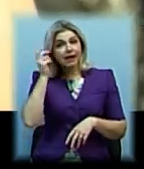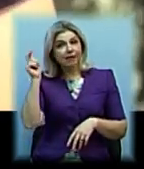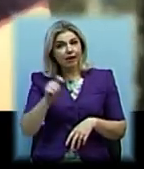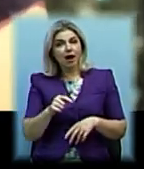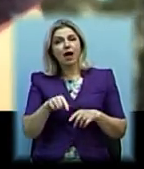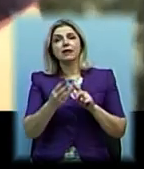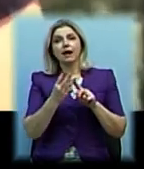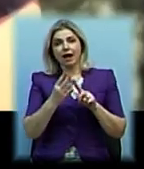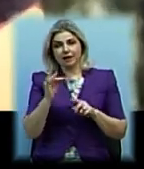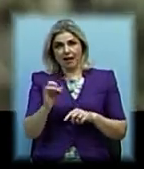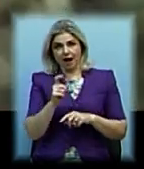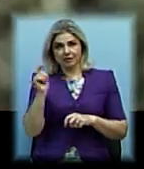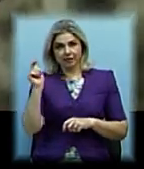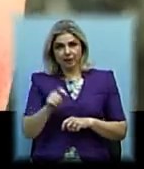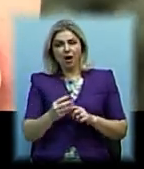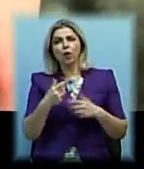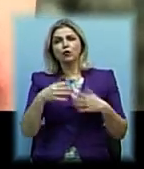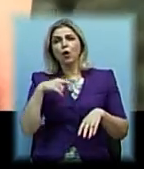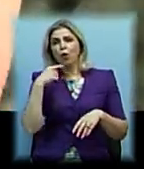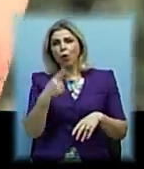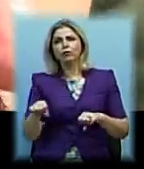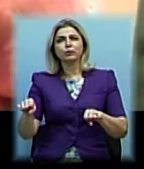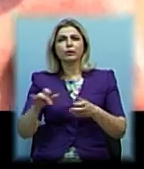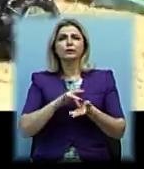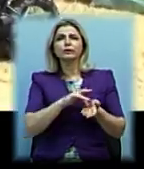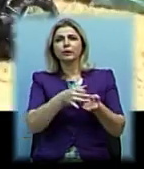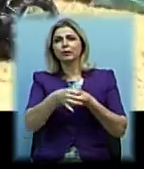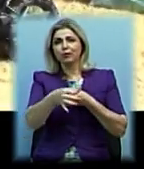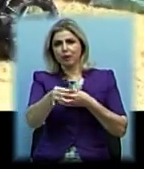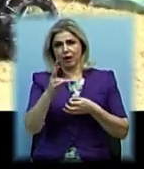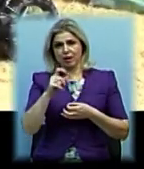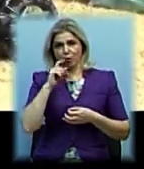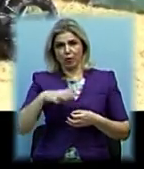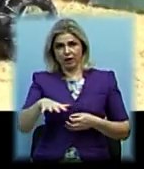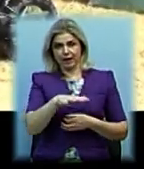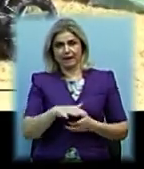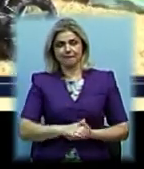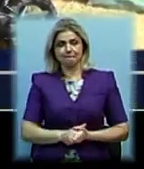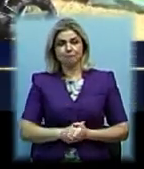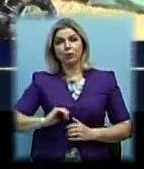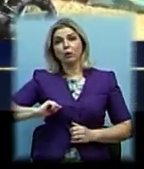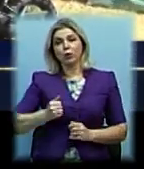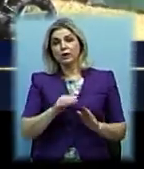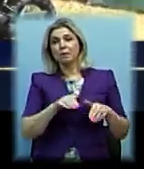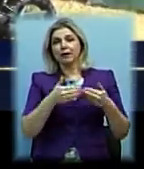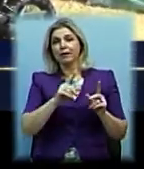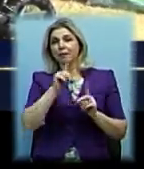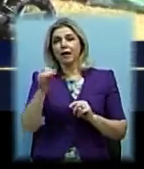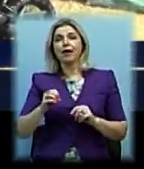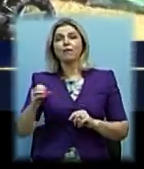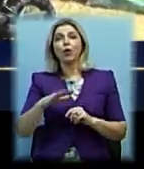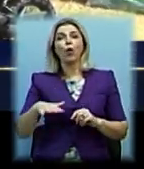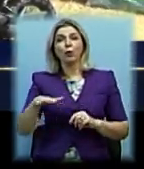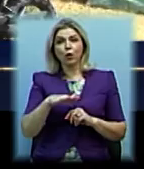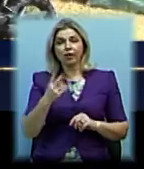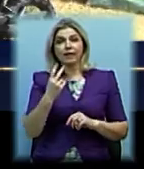третій мотоз'їзд. Вже рік подорожує Європою на мотоциклі. В минулому році друзі запропонували поїхати в Європу. Ми поїхали на 2 тижні в